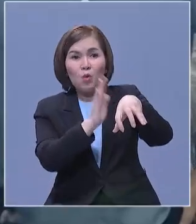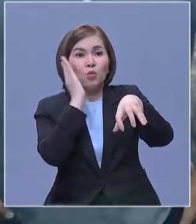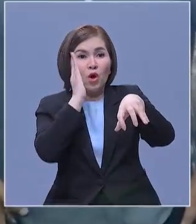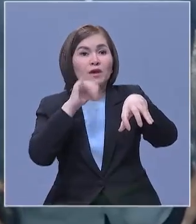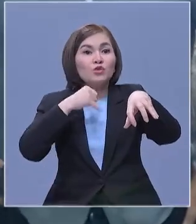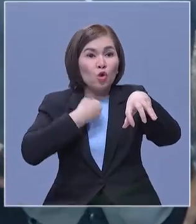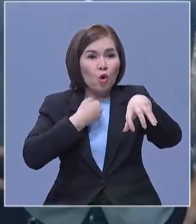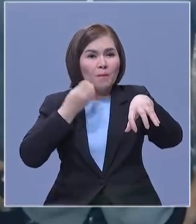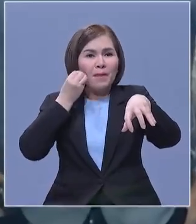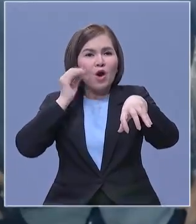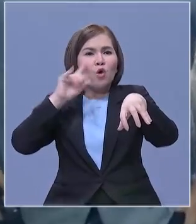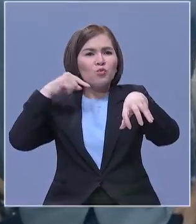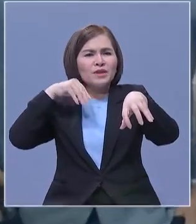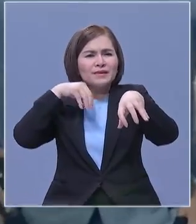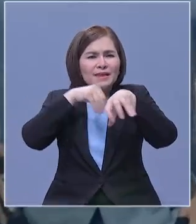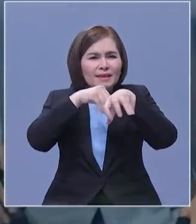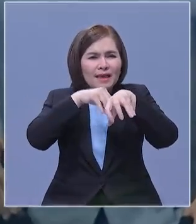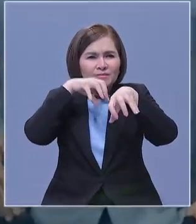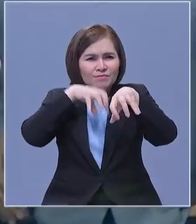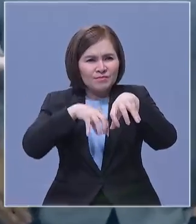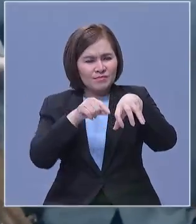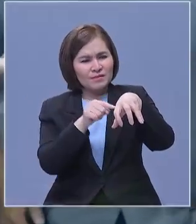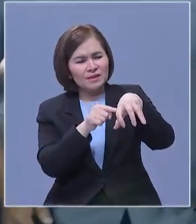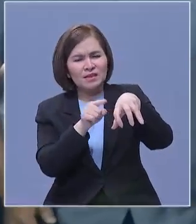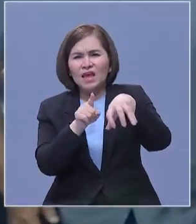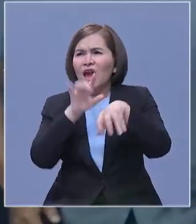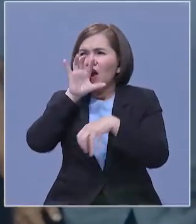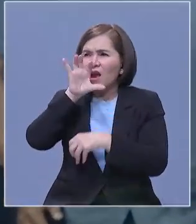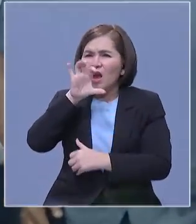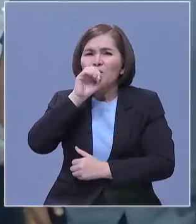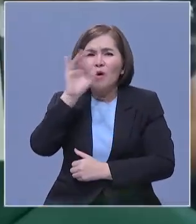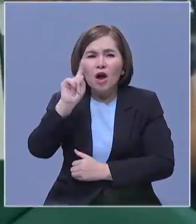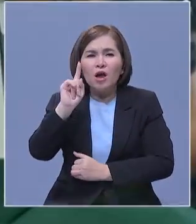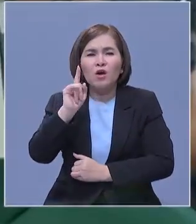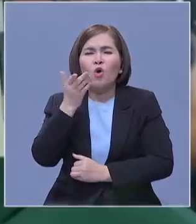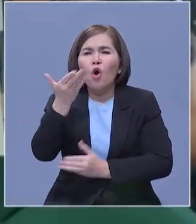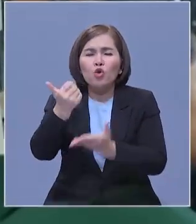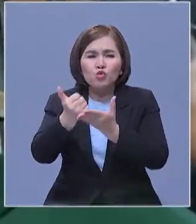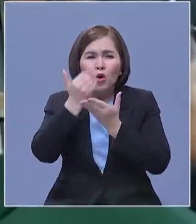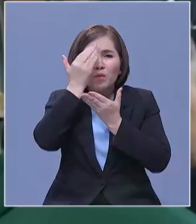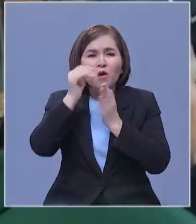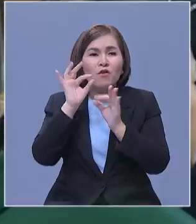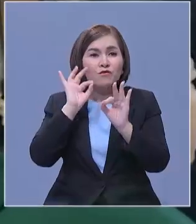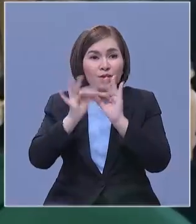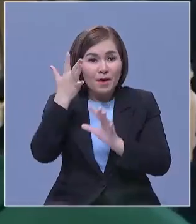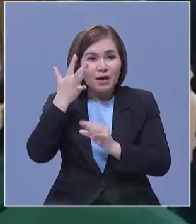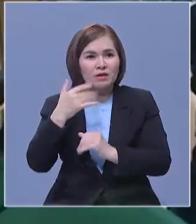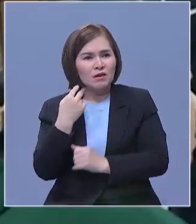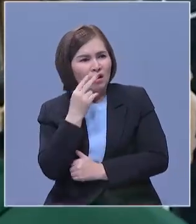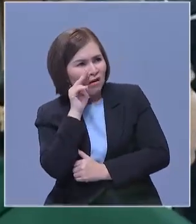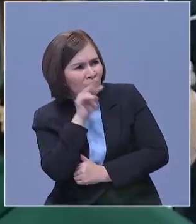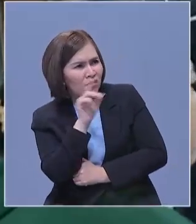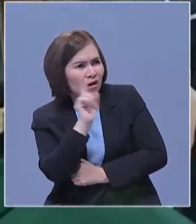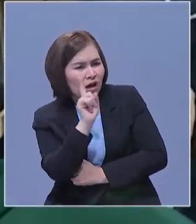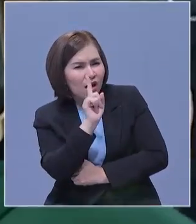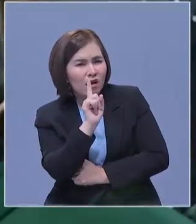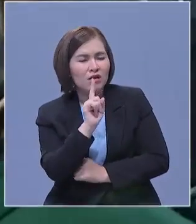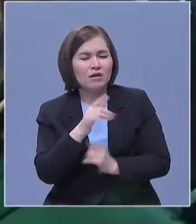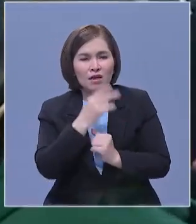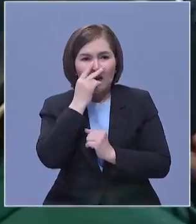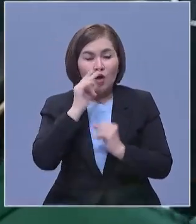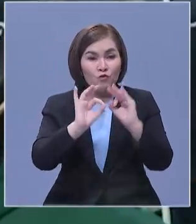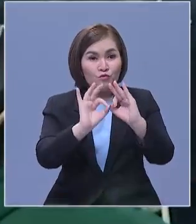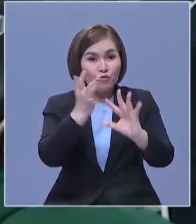าพินหลังจากนั้นได้ยินเสียงคุณตาพินเนี่ยตะโกนว่าช่วยด้วยไฟไหม้คุณยายก็เลยรีบออกมาดูแต่เห็นว่า